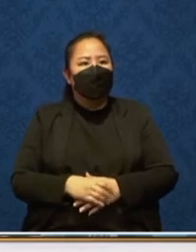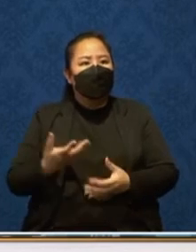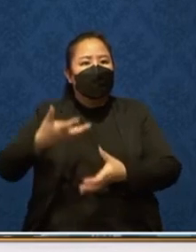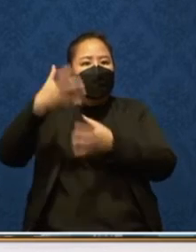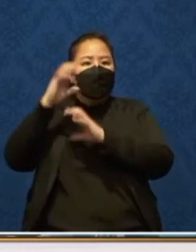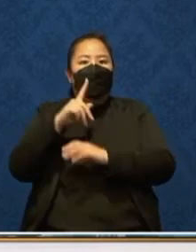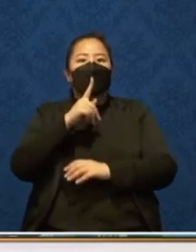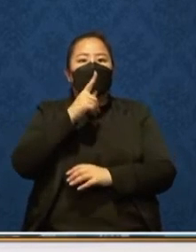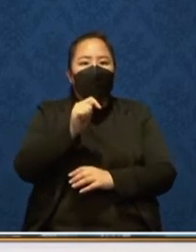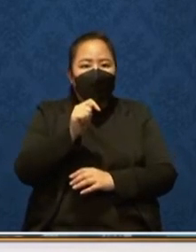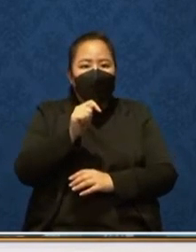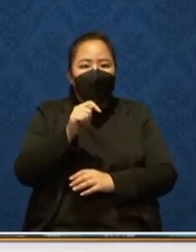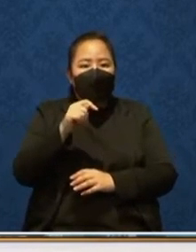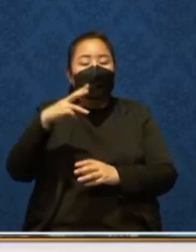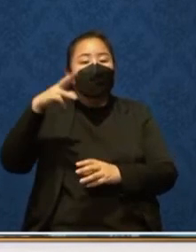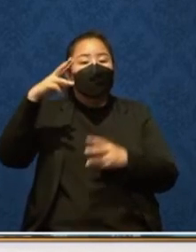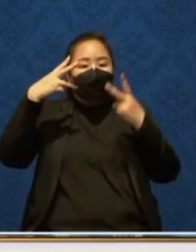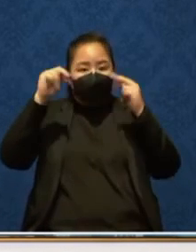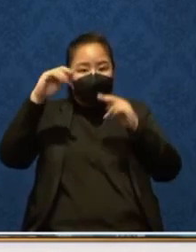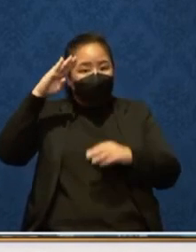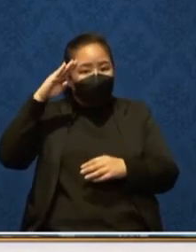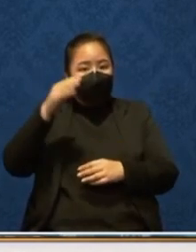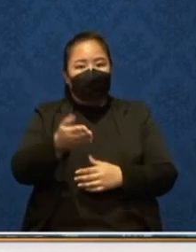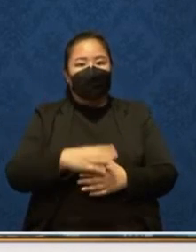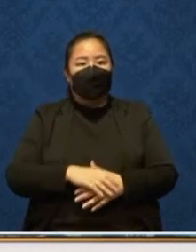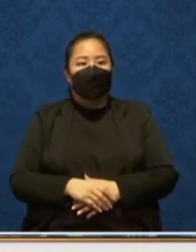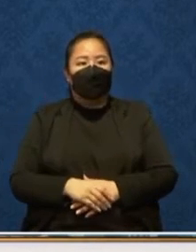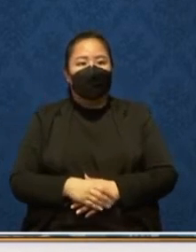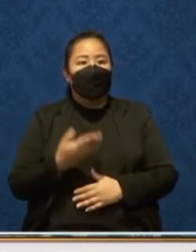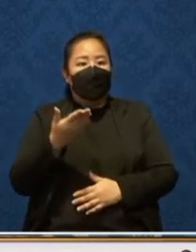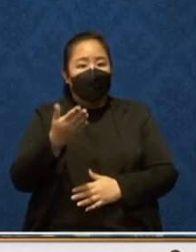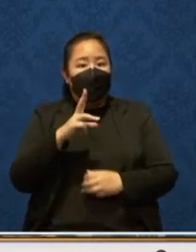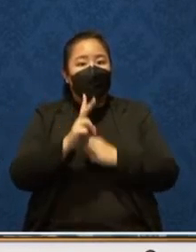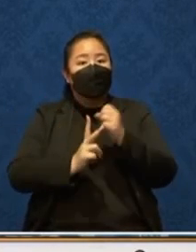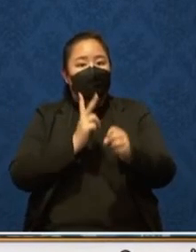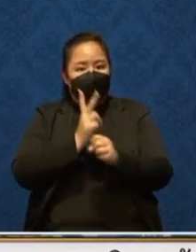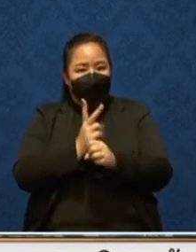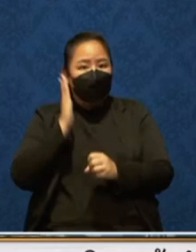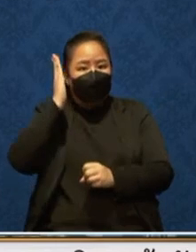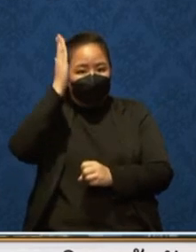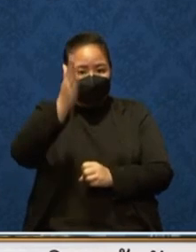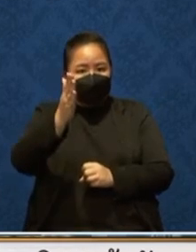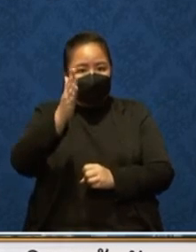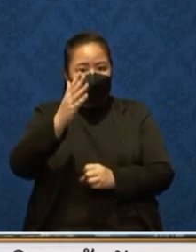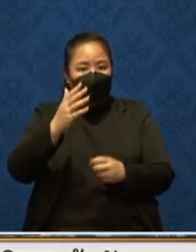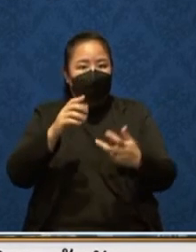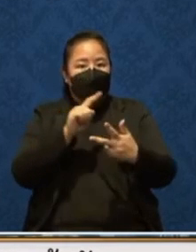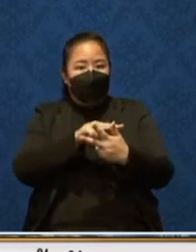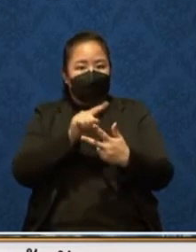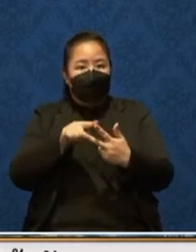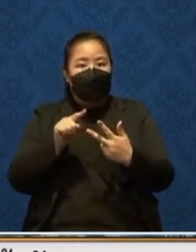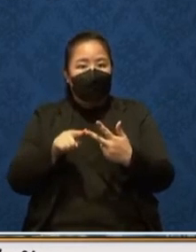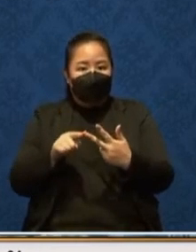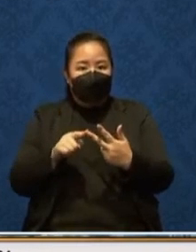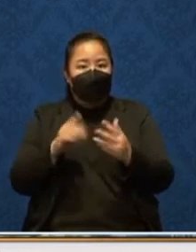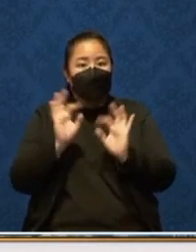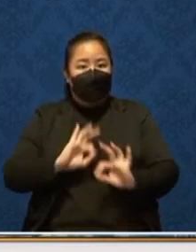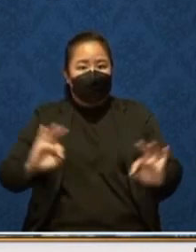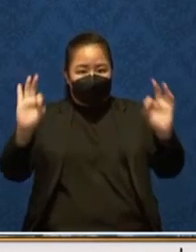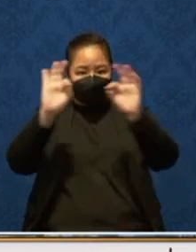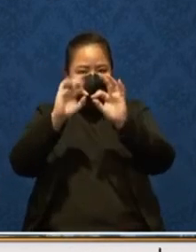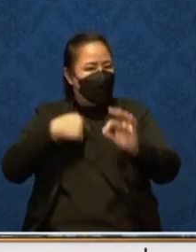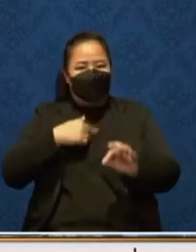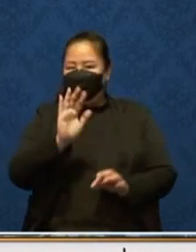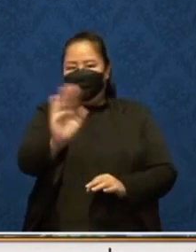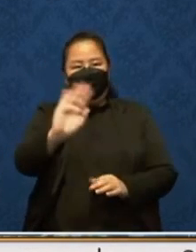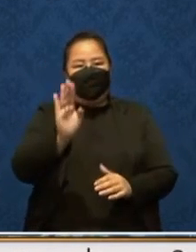ร specialty simวาผมไม่